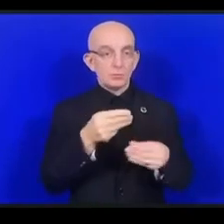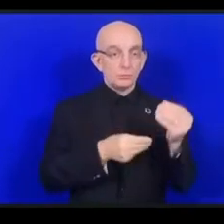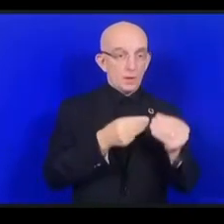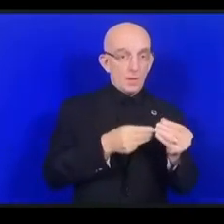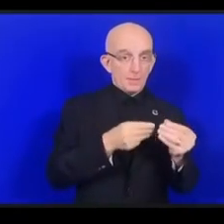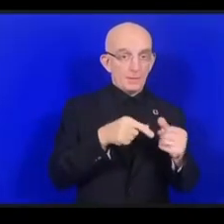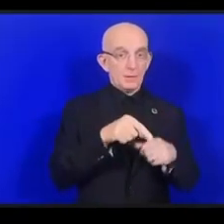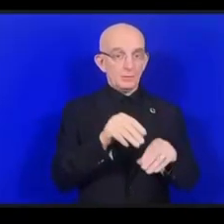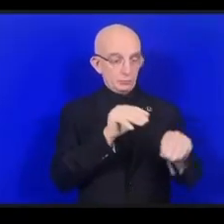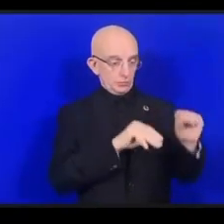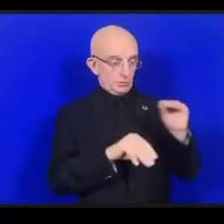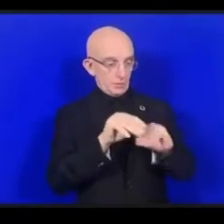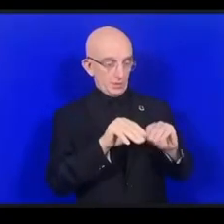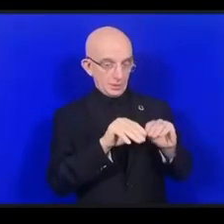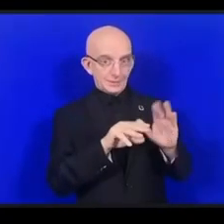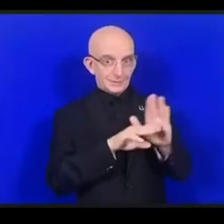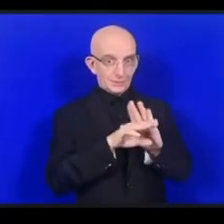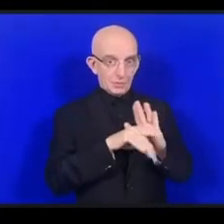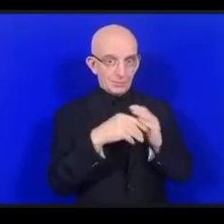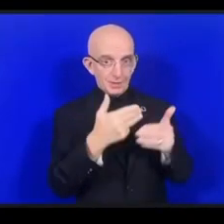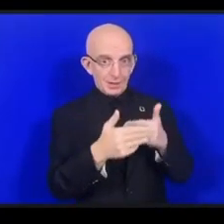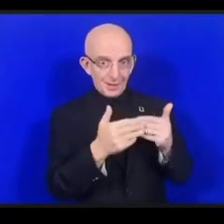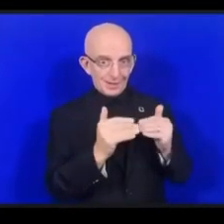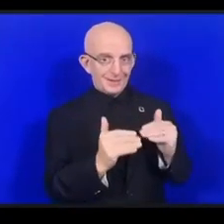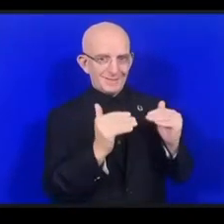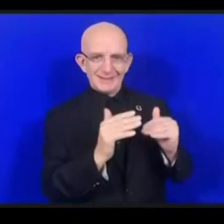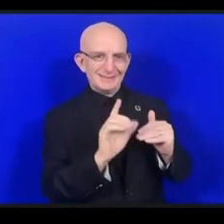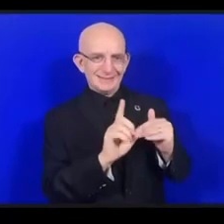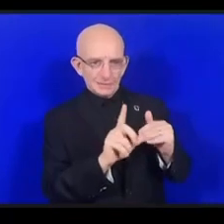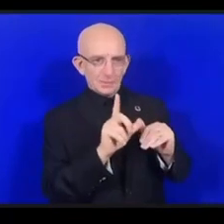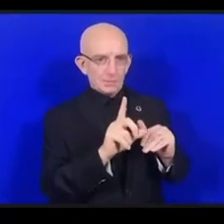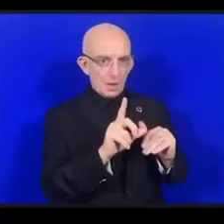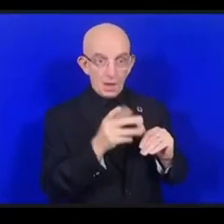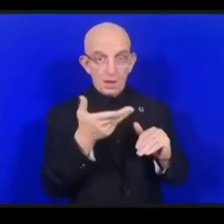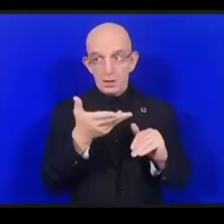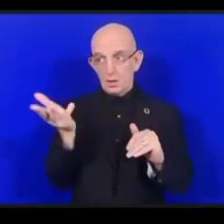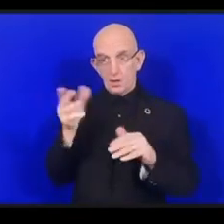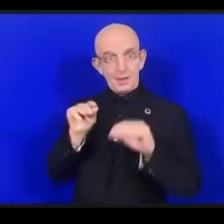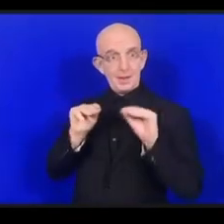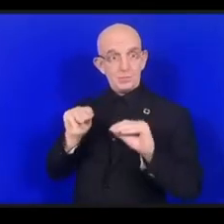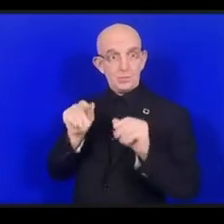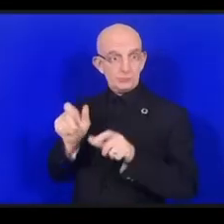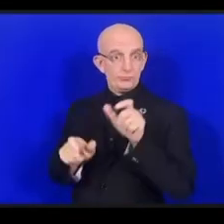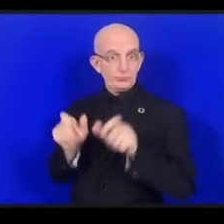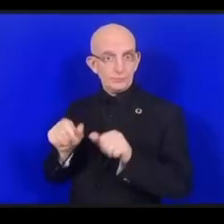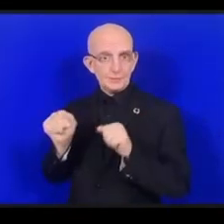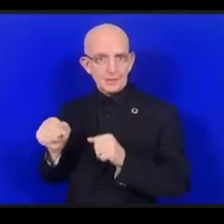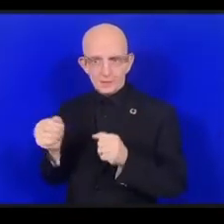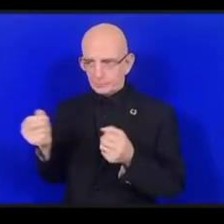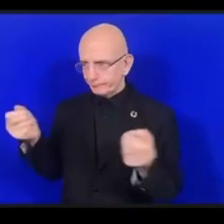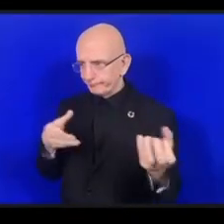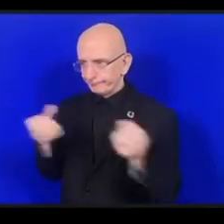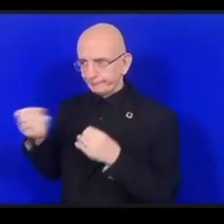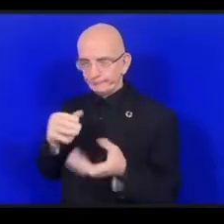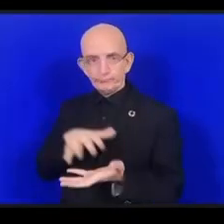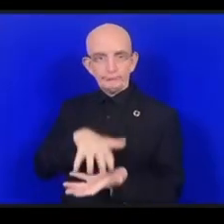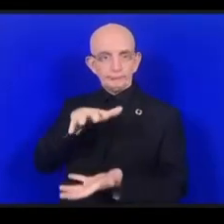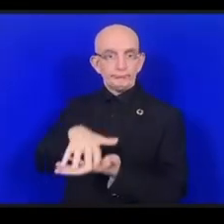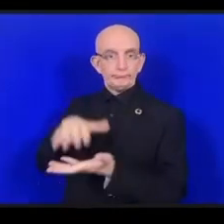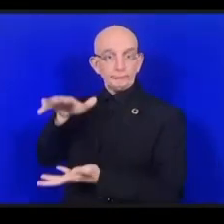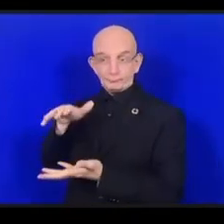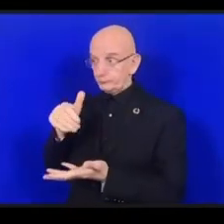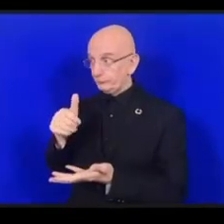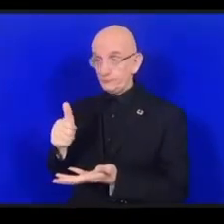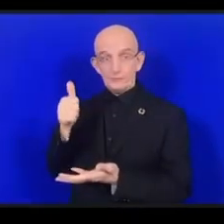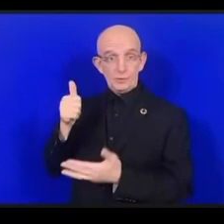间就能够在编写教材的时候，从最基层的角度呢就能够去为想到残障人士的